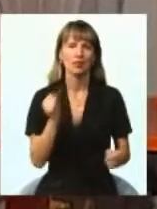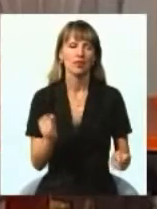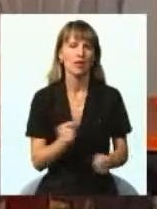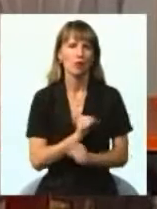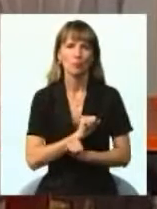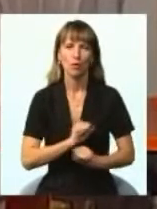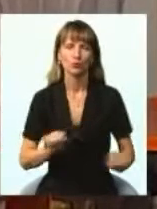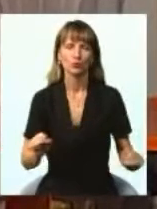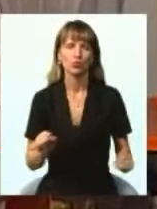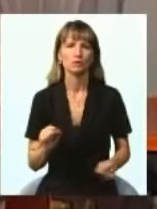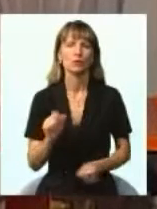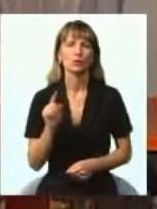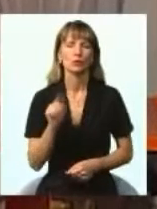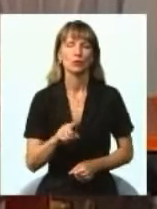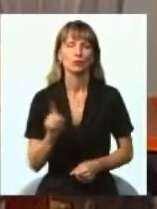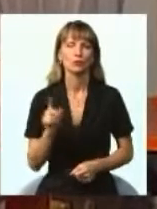тому що